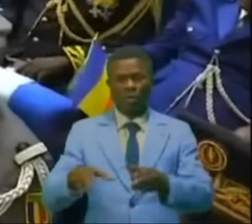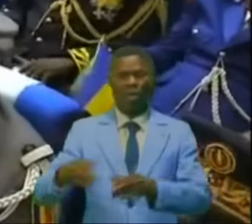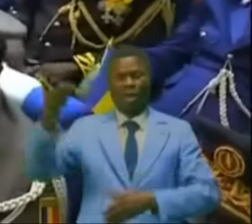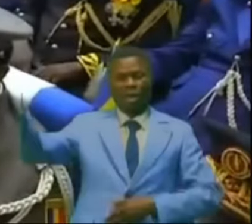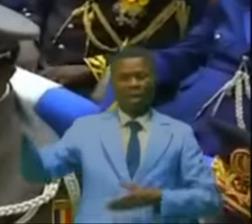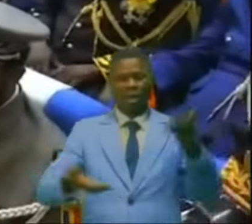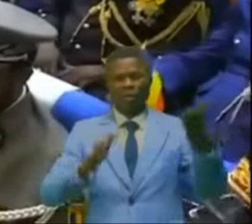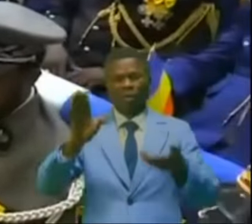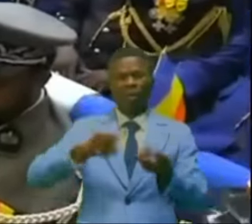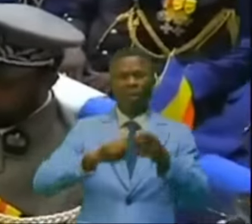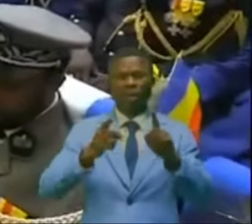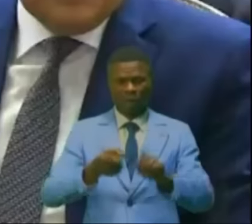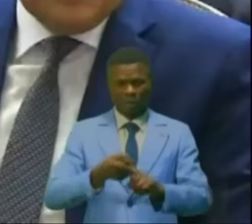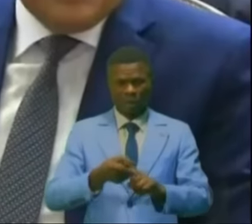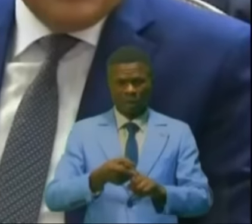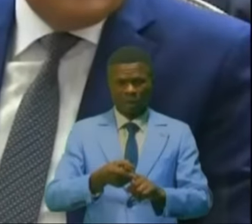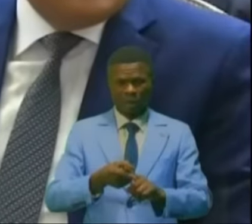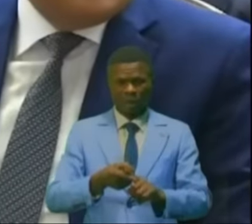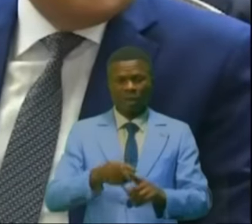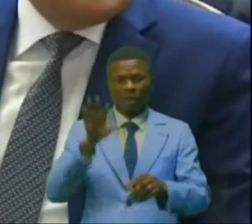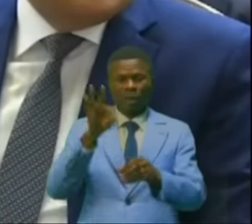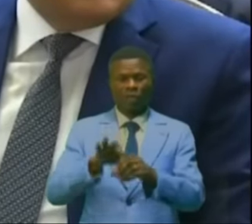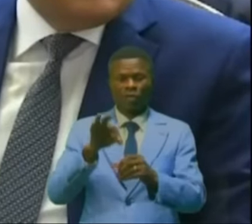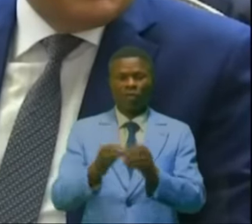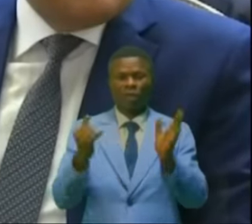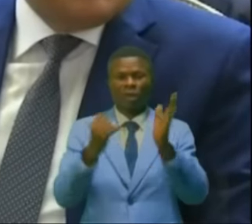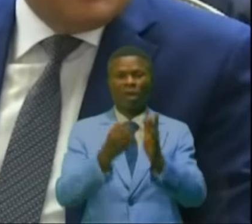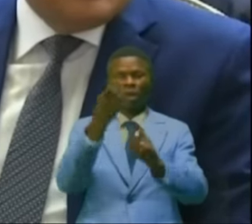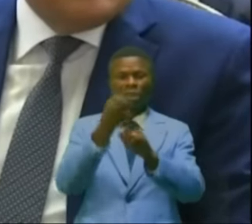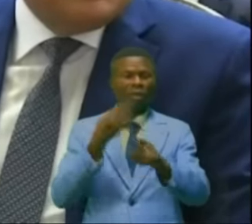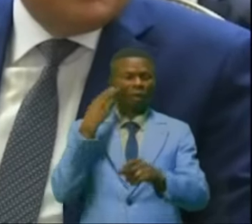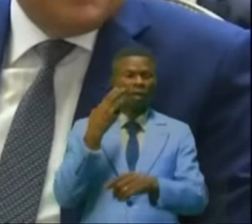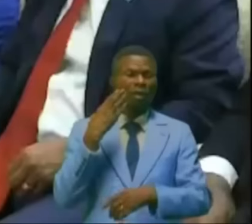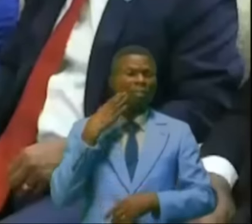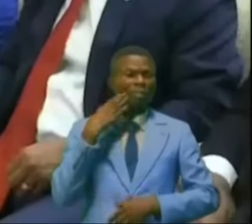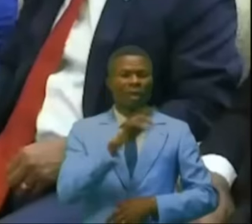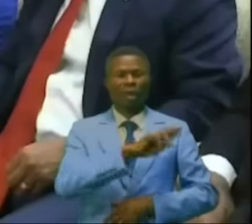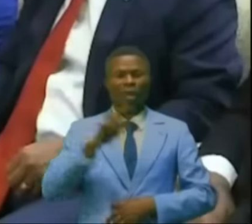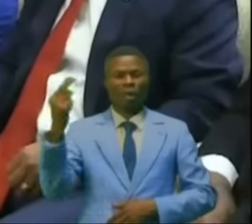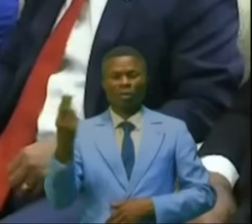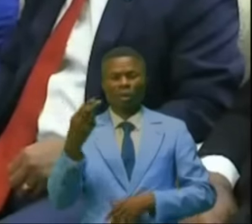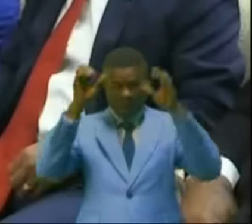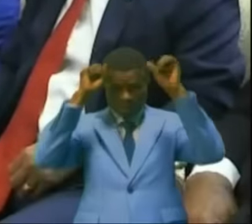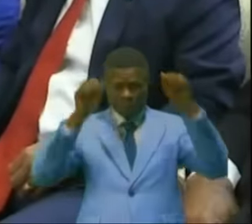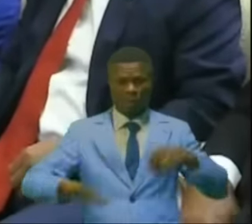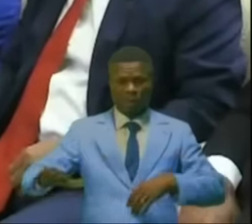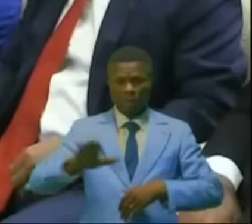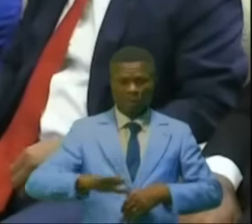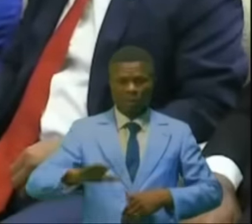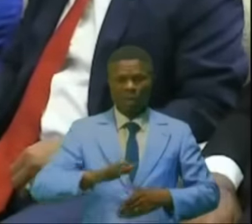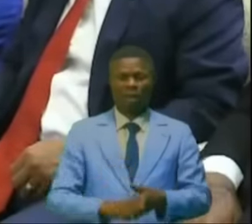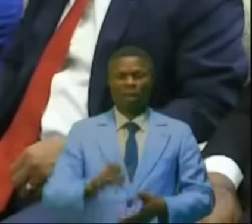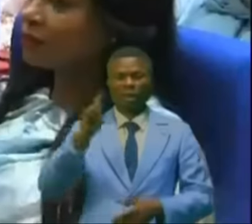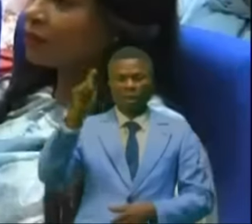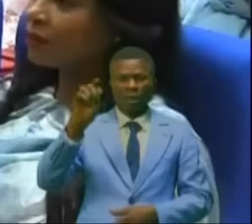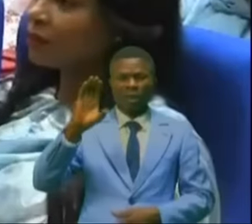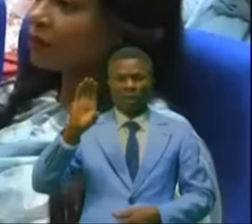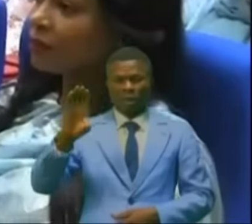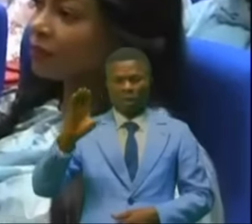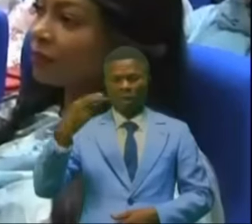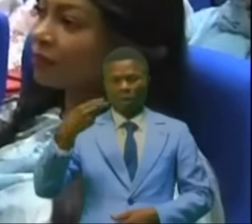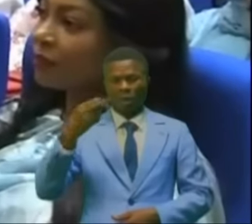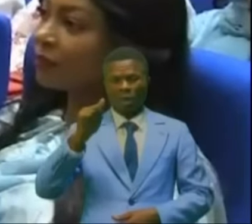l'invitation de leur homologue, élu le 6 mai 2024, président de la République du Tchad, au terme de